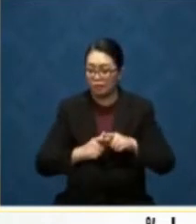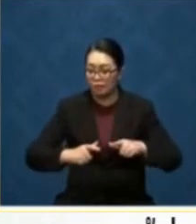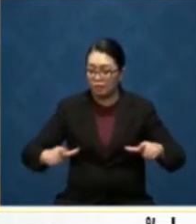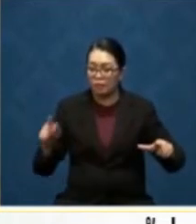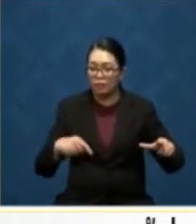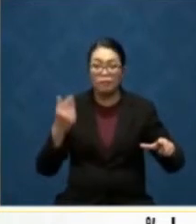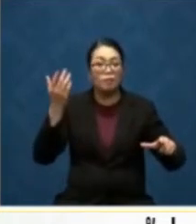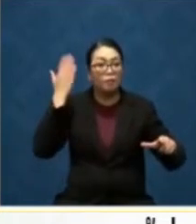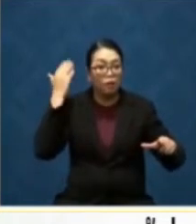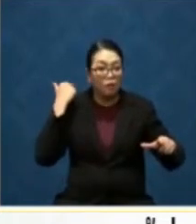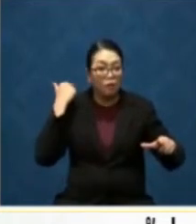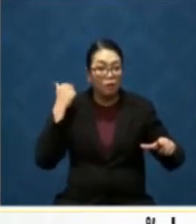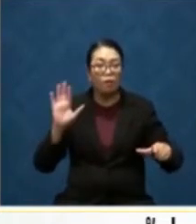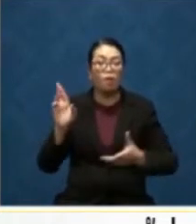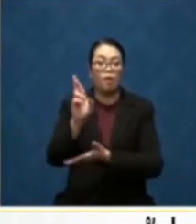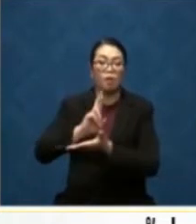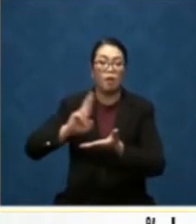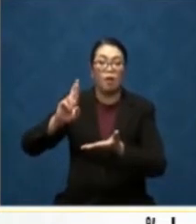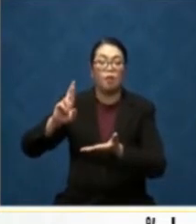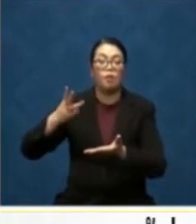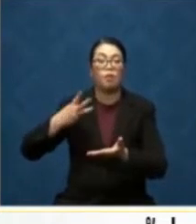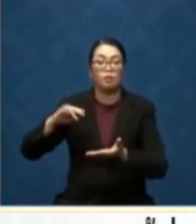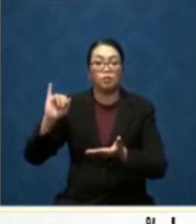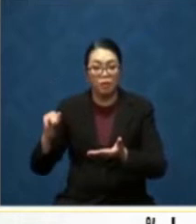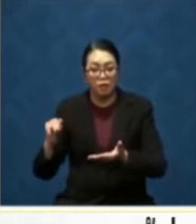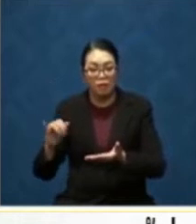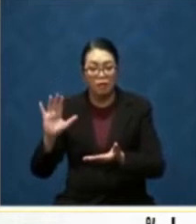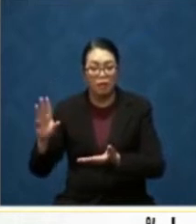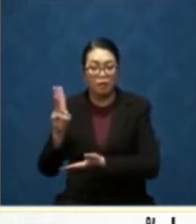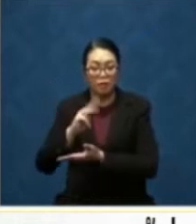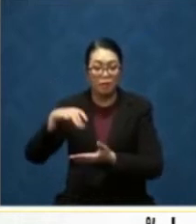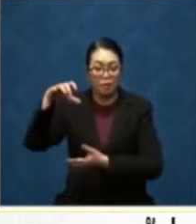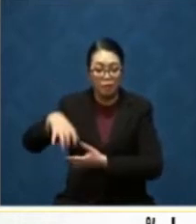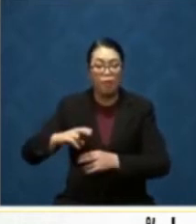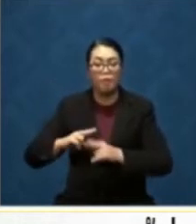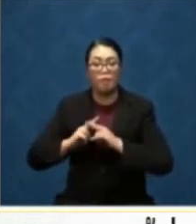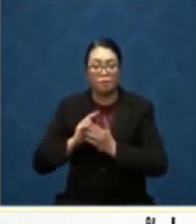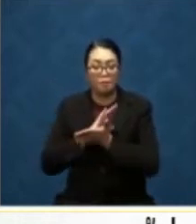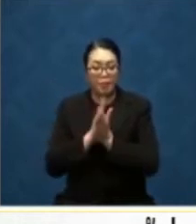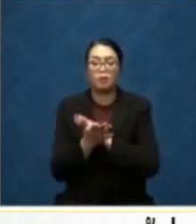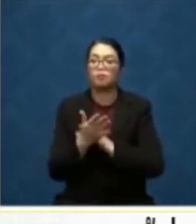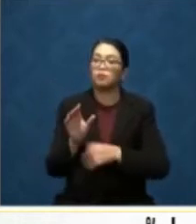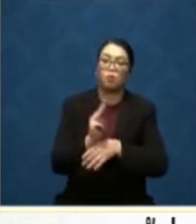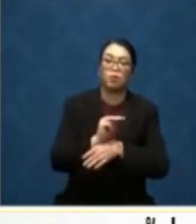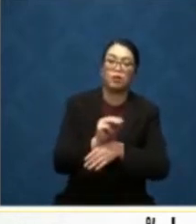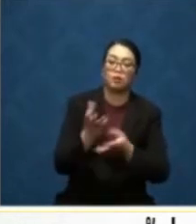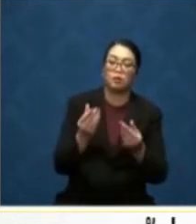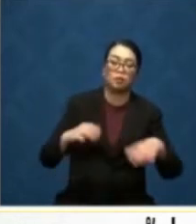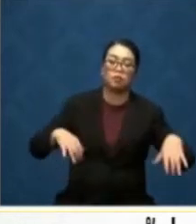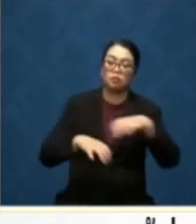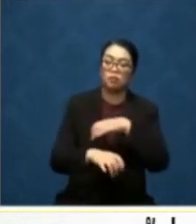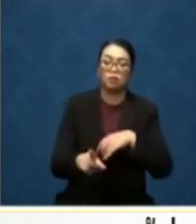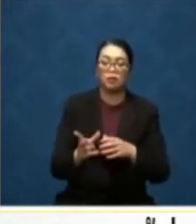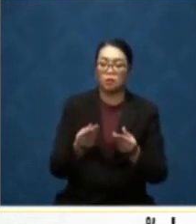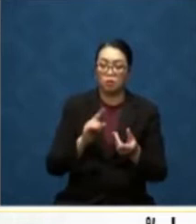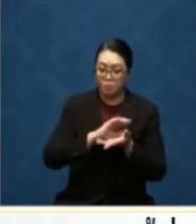รางพระรชปญติฉบับนี้แต่เดิมเป็นที่ดนของราช ชวิทธัลัยุลาพรซึมสถานะเป็องคกร องค์การมหาชนจะกลายเป็ข